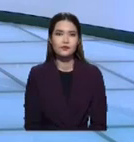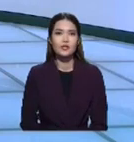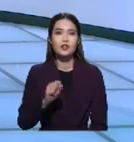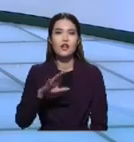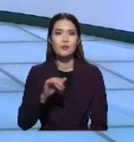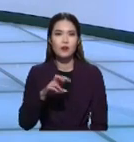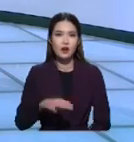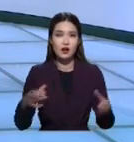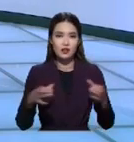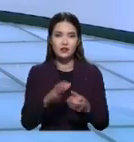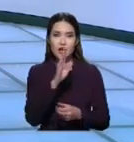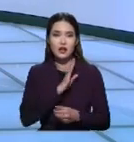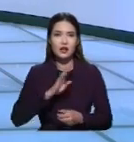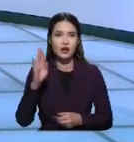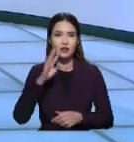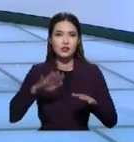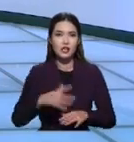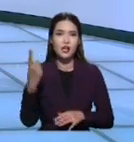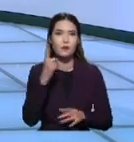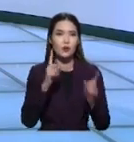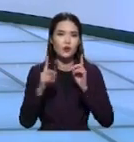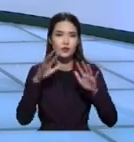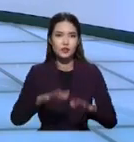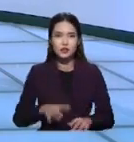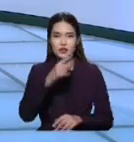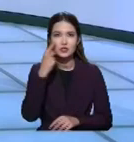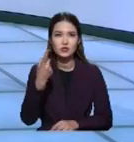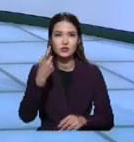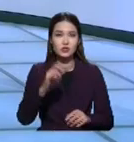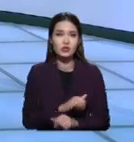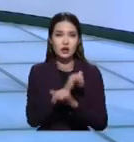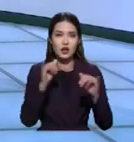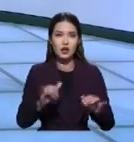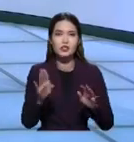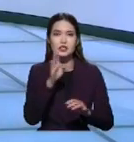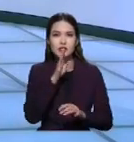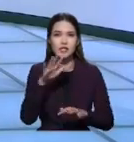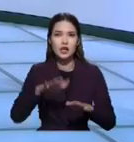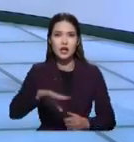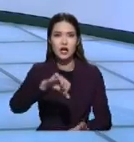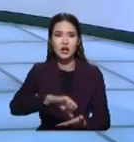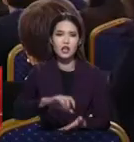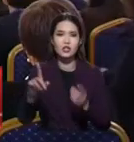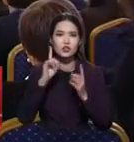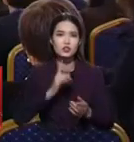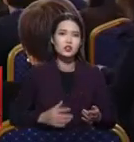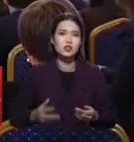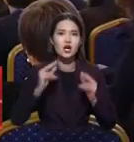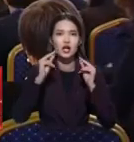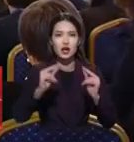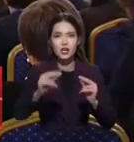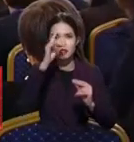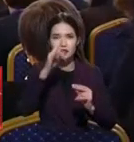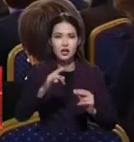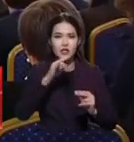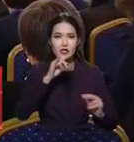Аманат партиясы әйелдер қанатының бірінші отырысы өтті. Жиынға 100-ден аса белсенді қыз-келіншек қатысты. Жиналғандар әділетті Қазақстанды